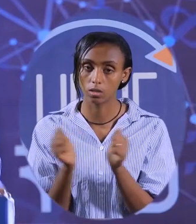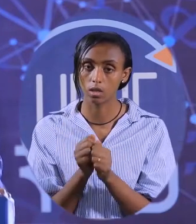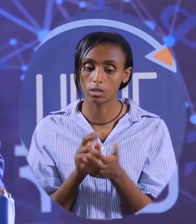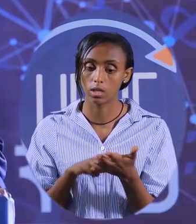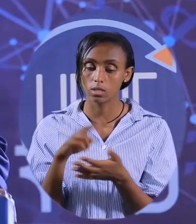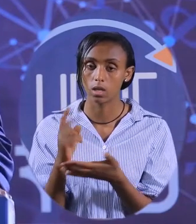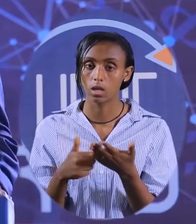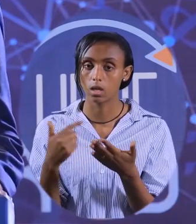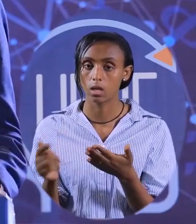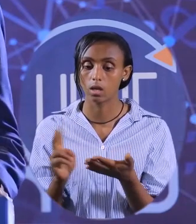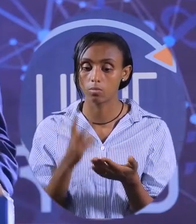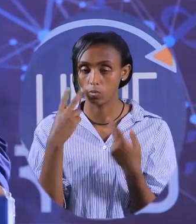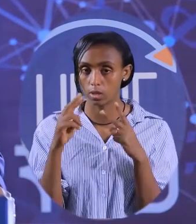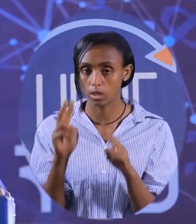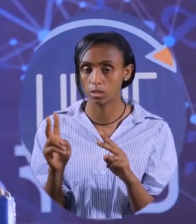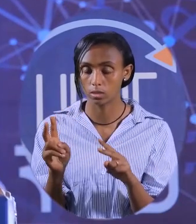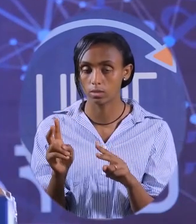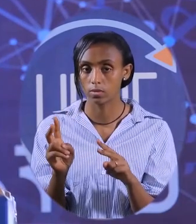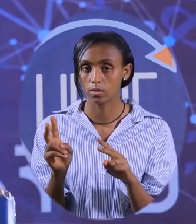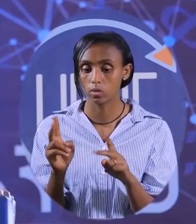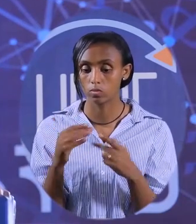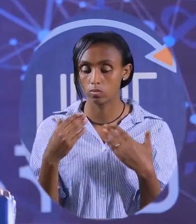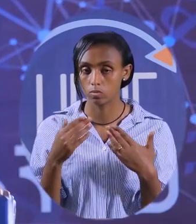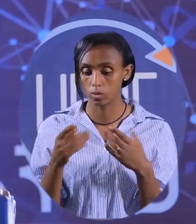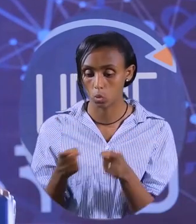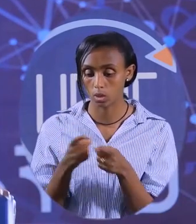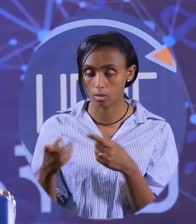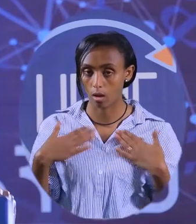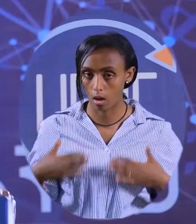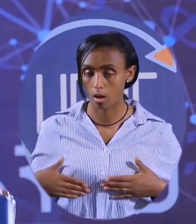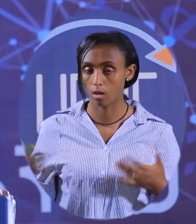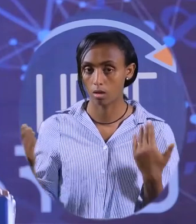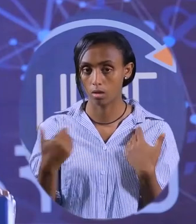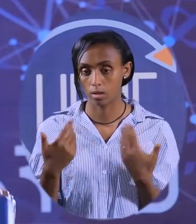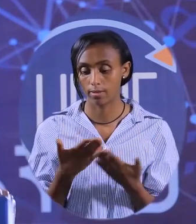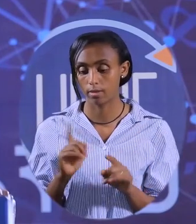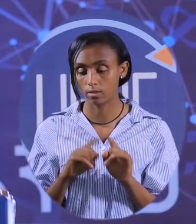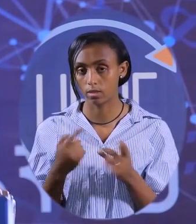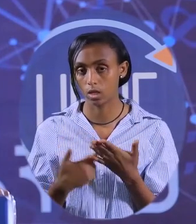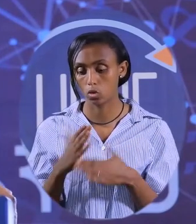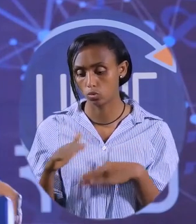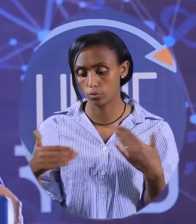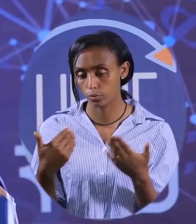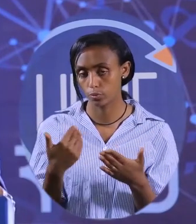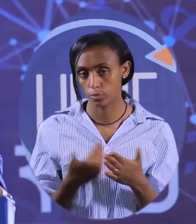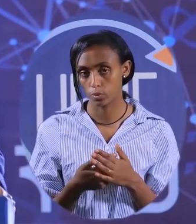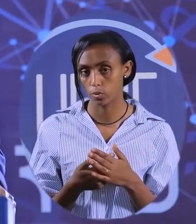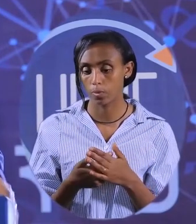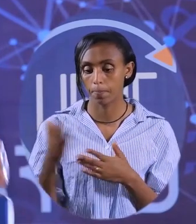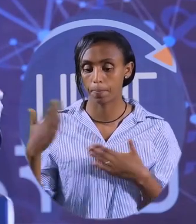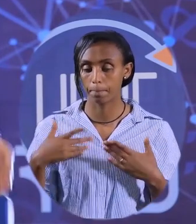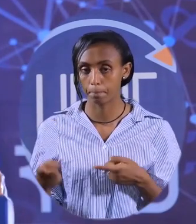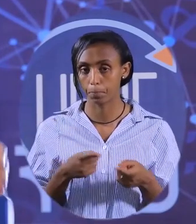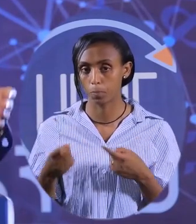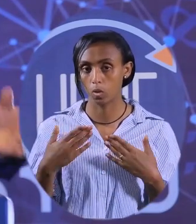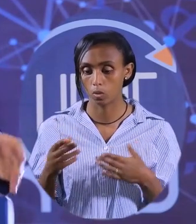የተነሳው እንግዲህ ይሄንን የሚመለከት ሬጉላተሪ ቦዲ አለ የሚቆጣጠር አካል አለ ነገር ግን ያንን ሁሉ ያ ሬጉላተሪ ቦዲ